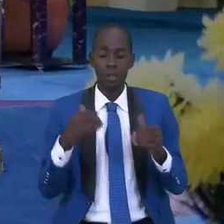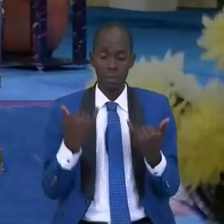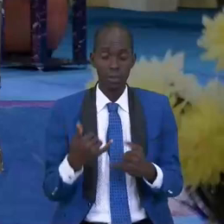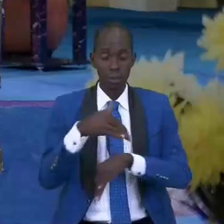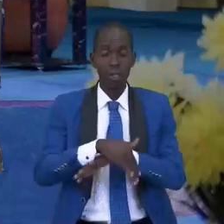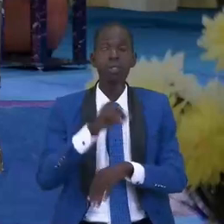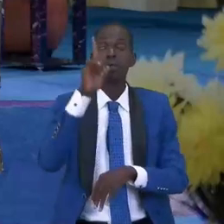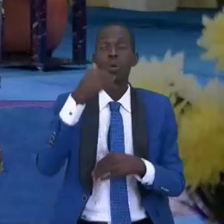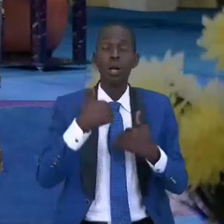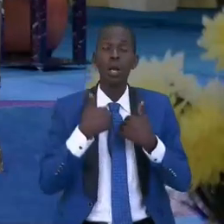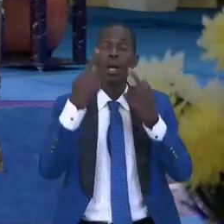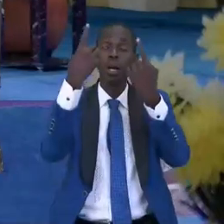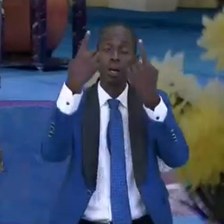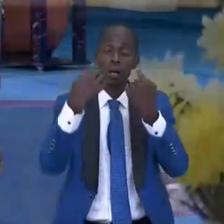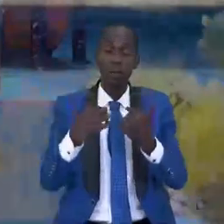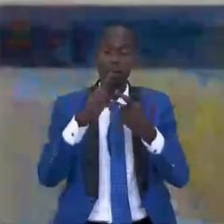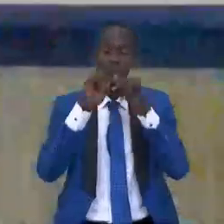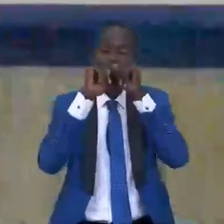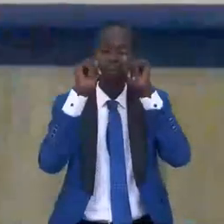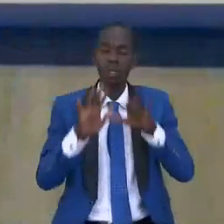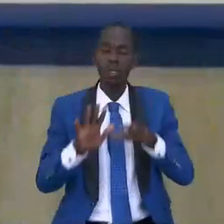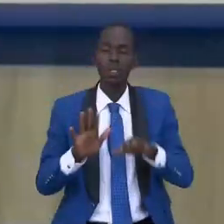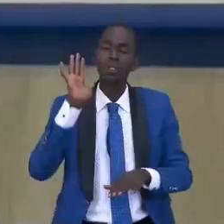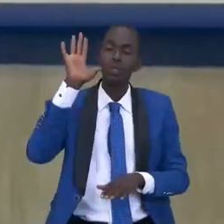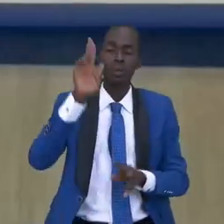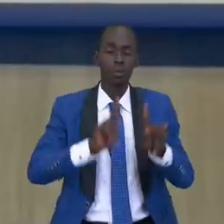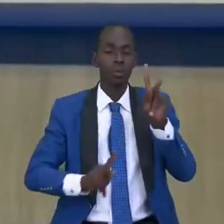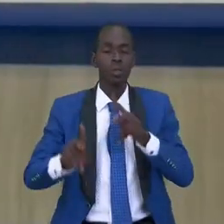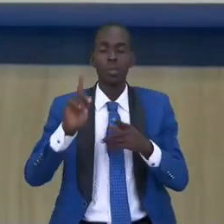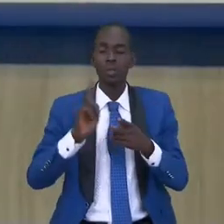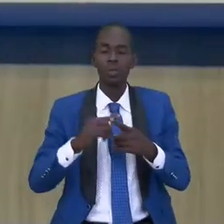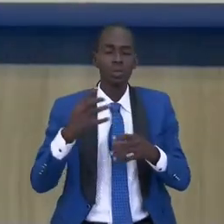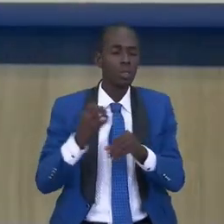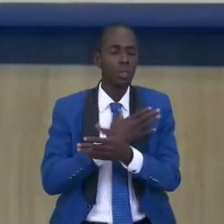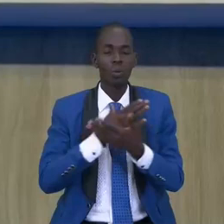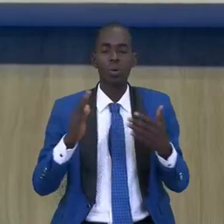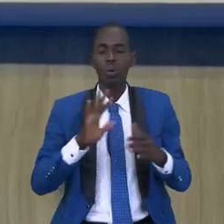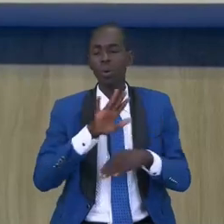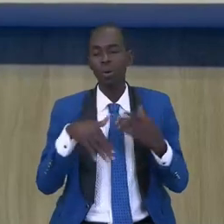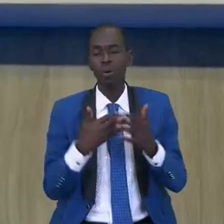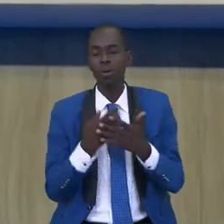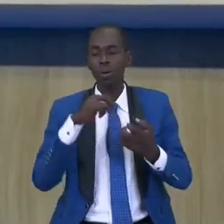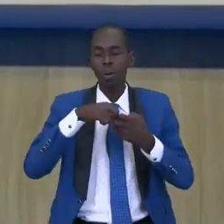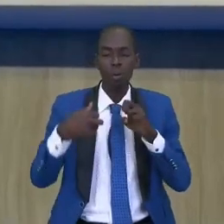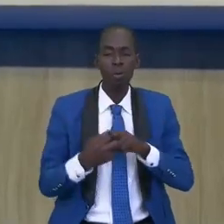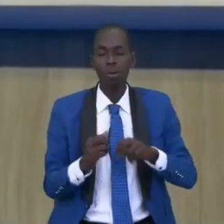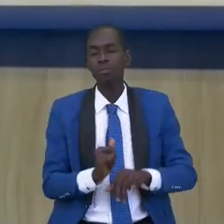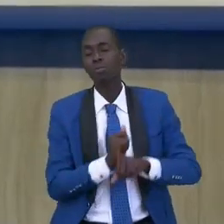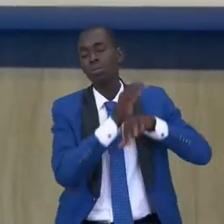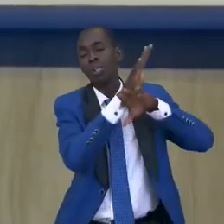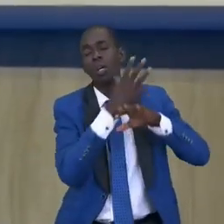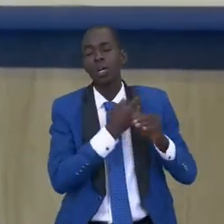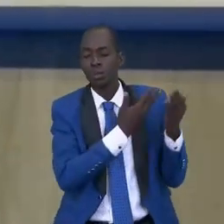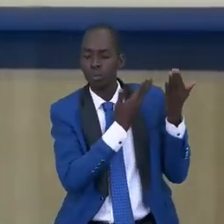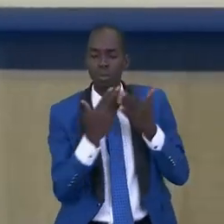es venu ici, tu es venu bénir ton peuple pour ôter leurs montagnes et pour faire des miracles dans